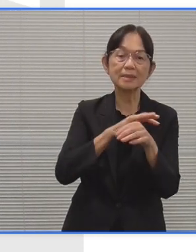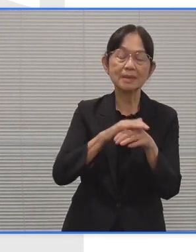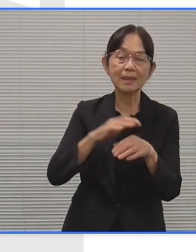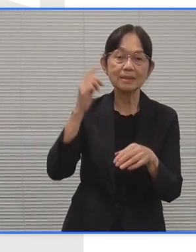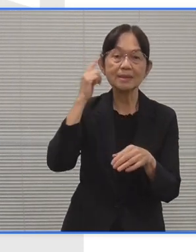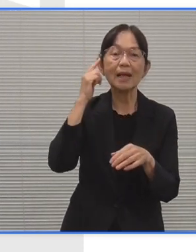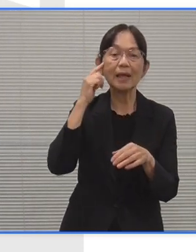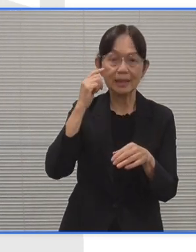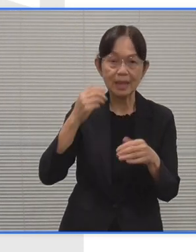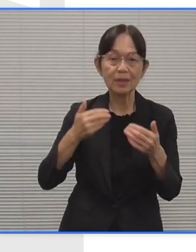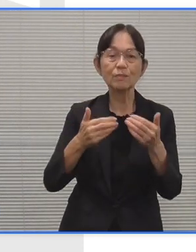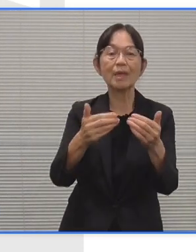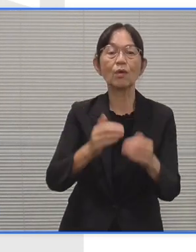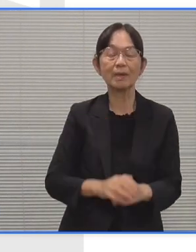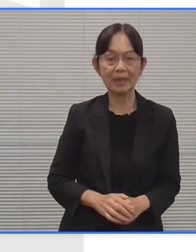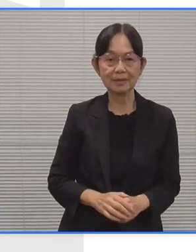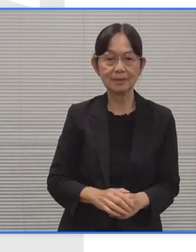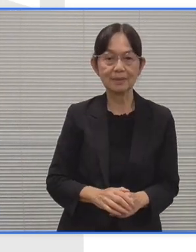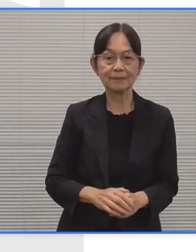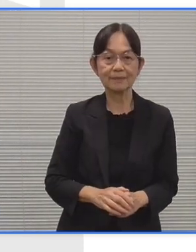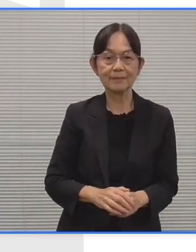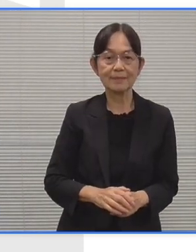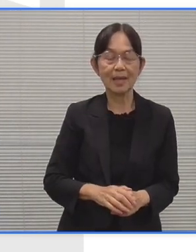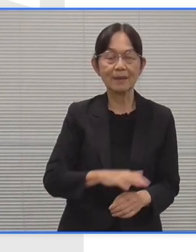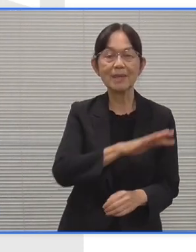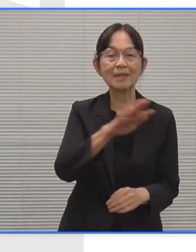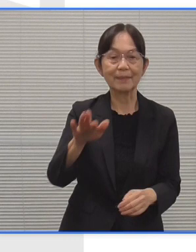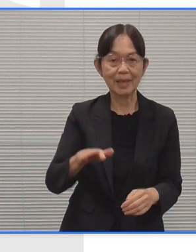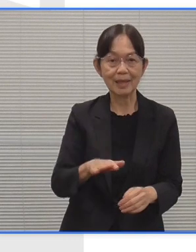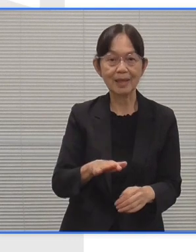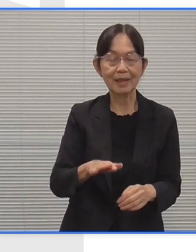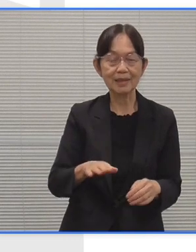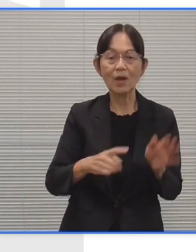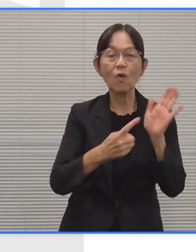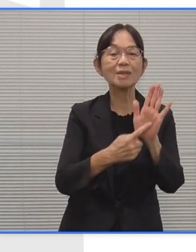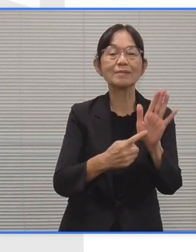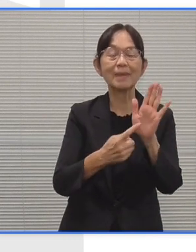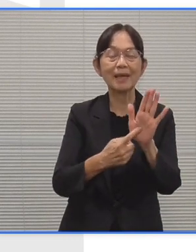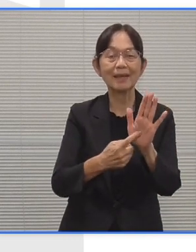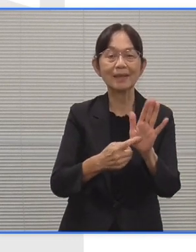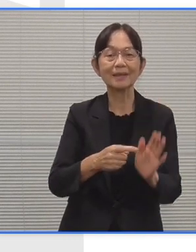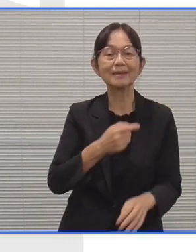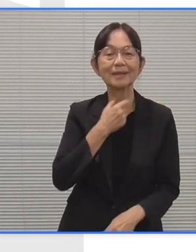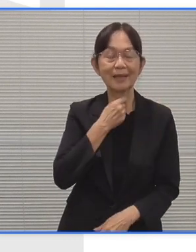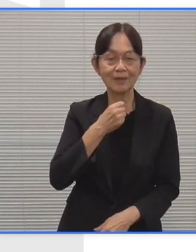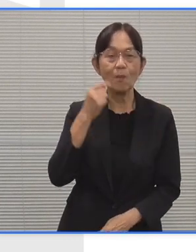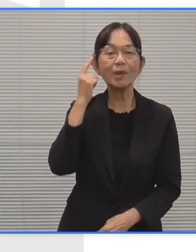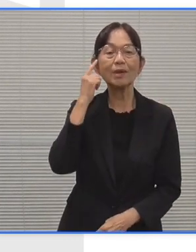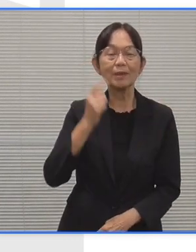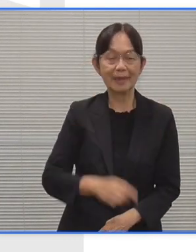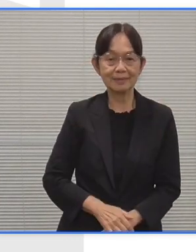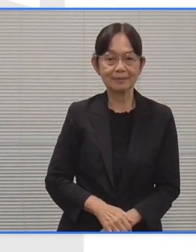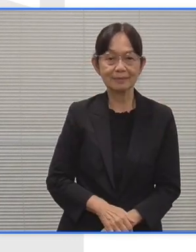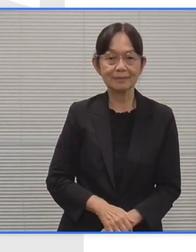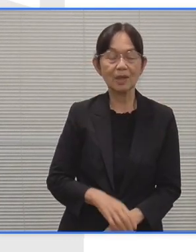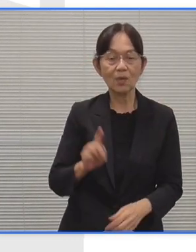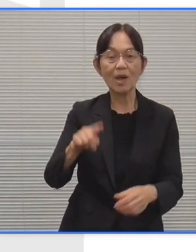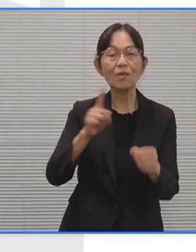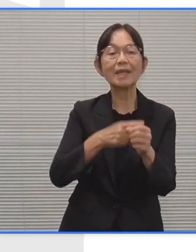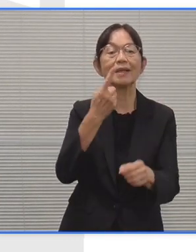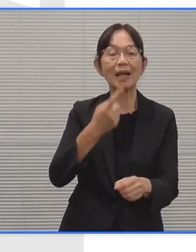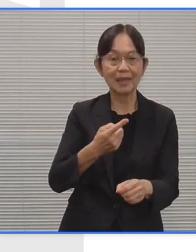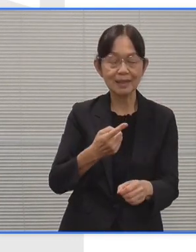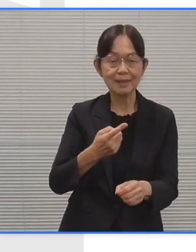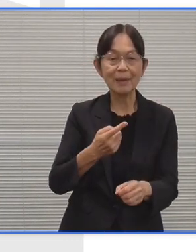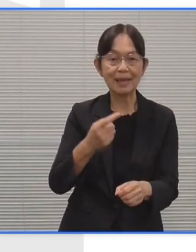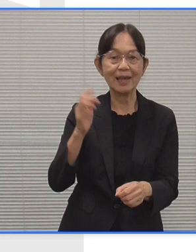それについても整理をして皆様にお示しをしたい。でそれをきっかけにまた